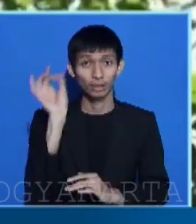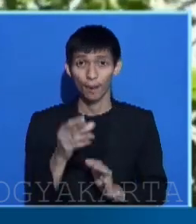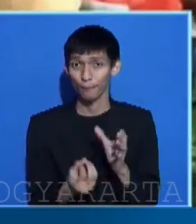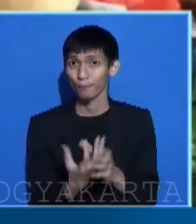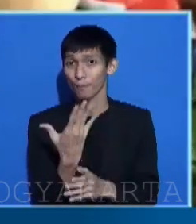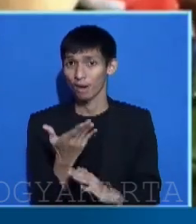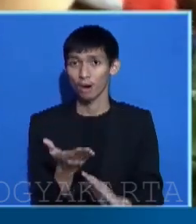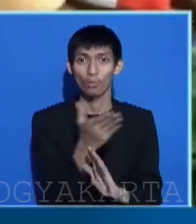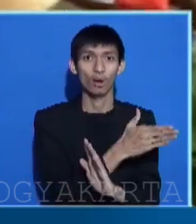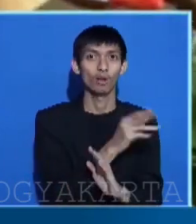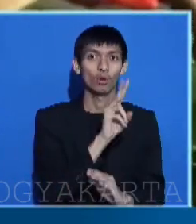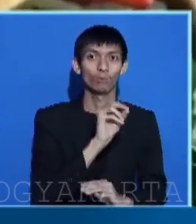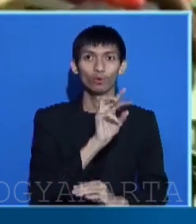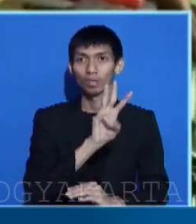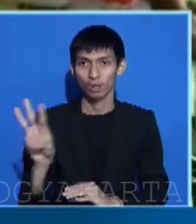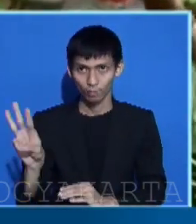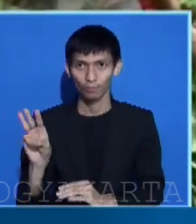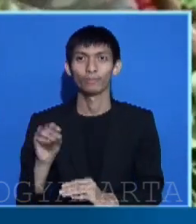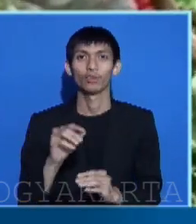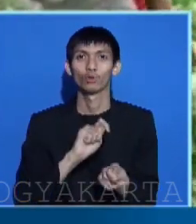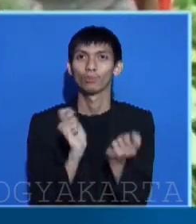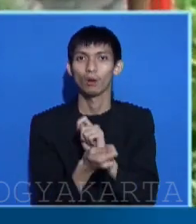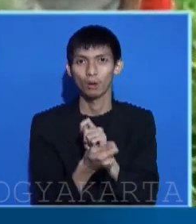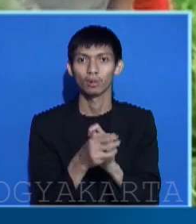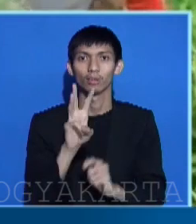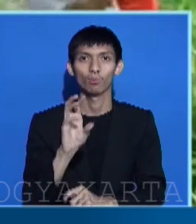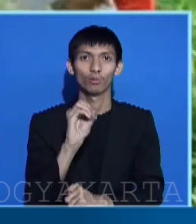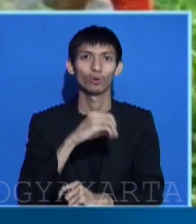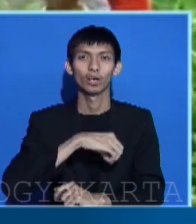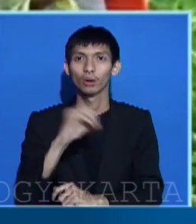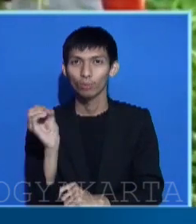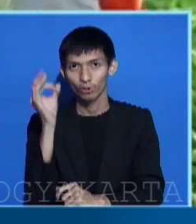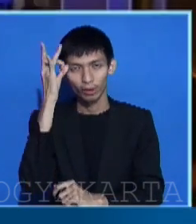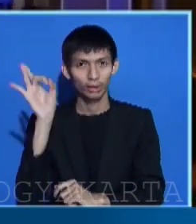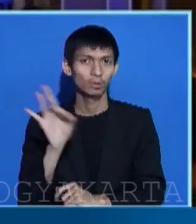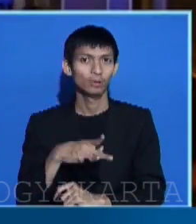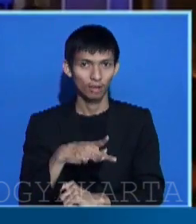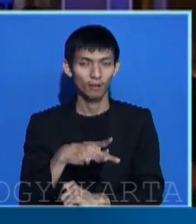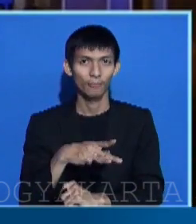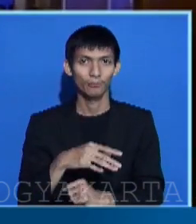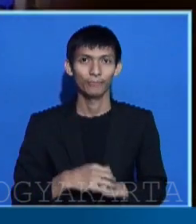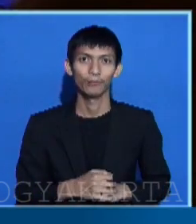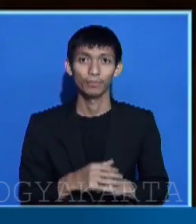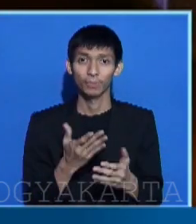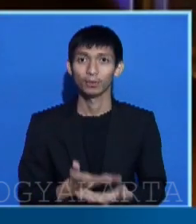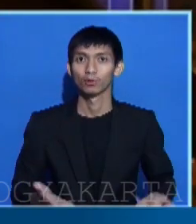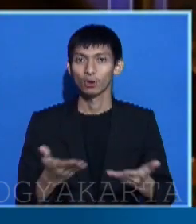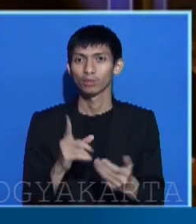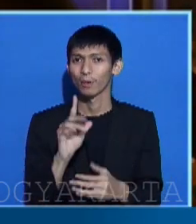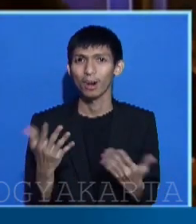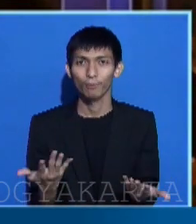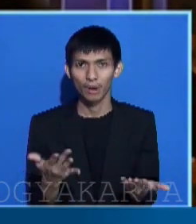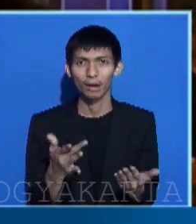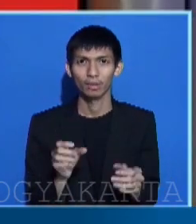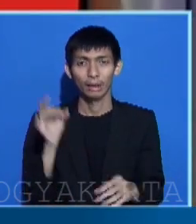23.000 Desa saat ini menjadi hampir 30.000 Desa kondisi ini diikuti Dengan berkurangnya desa